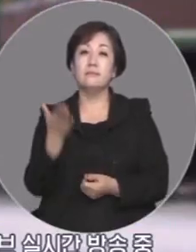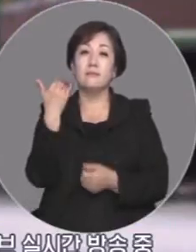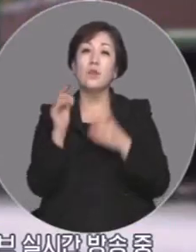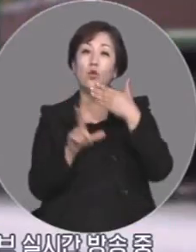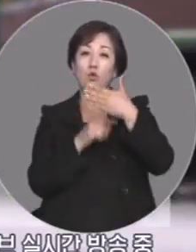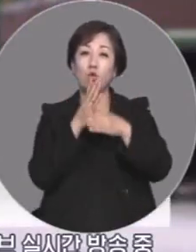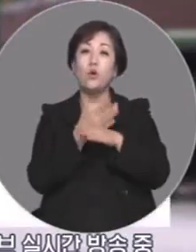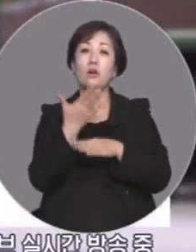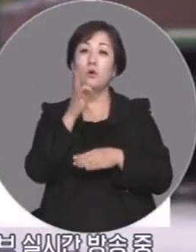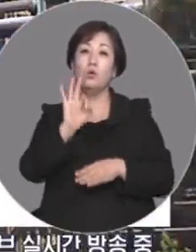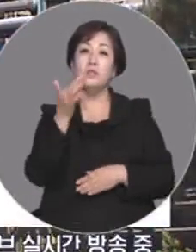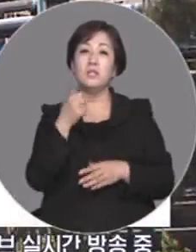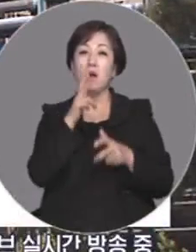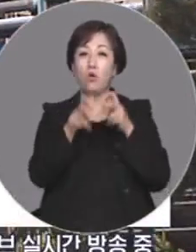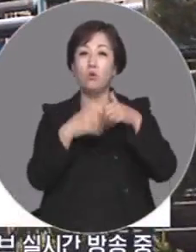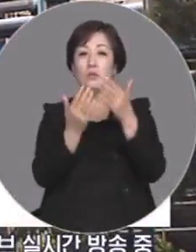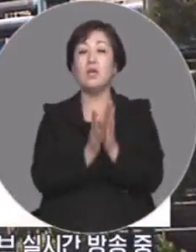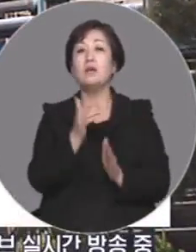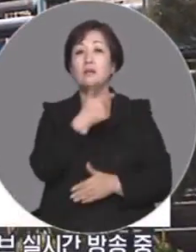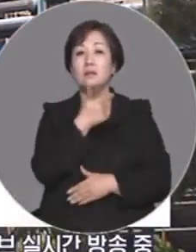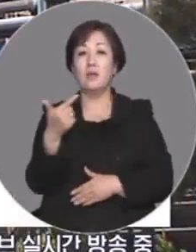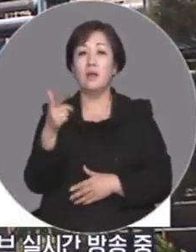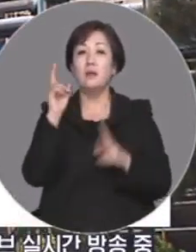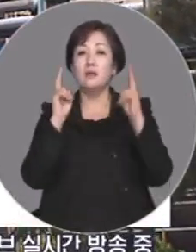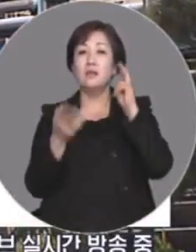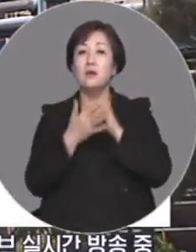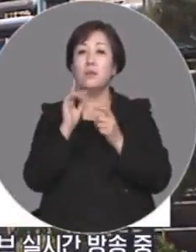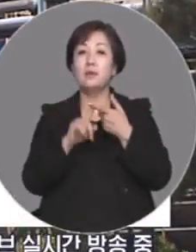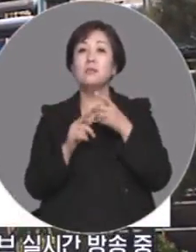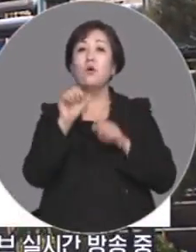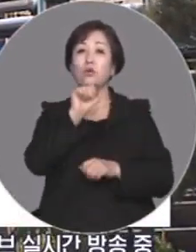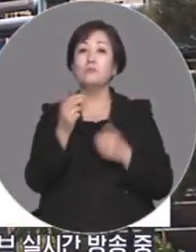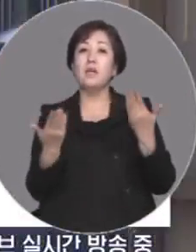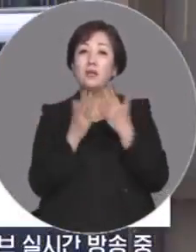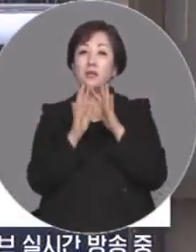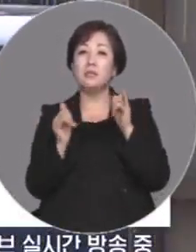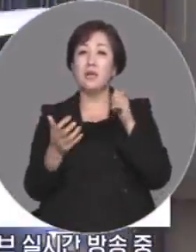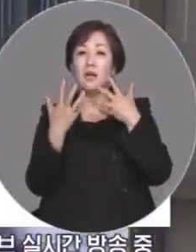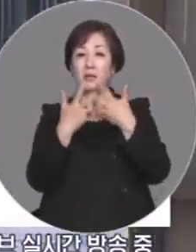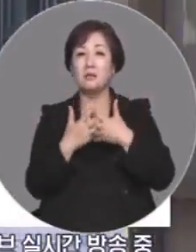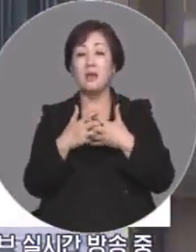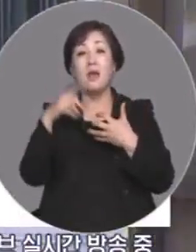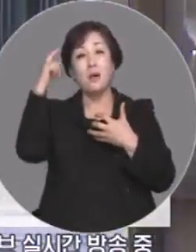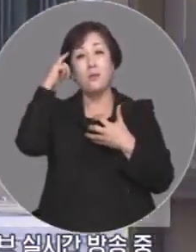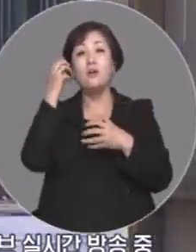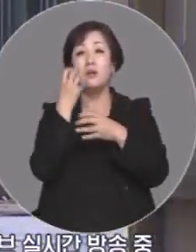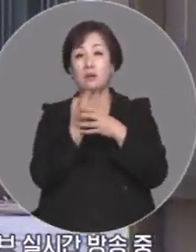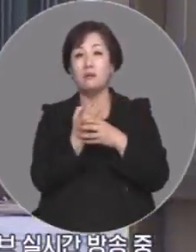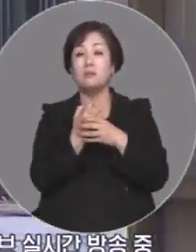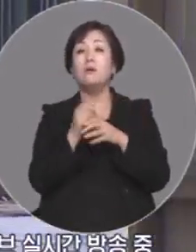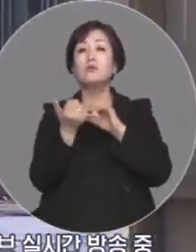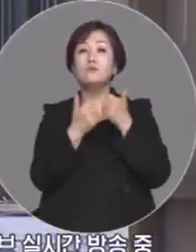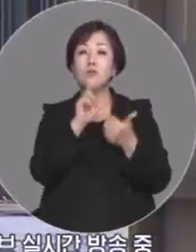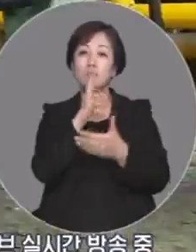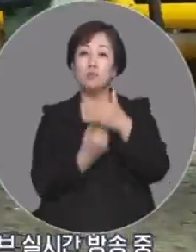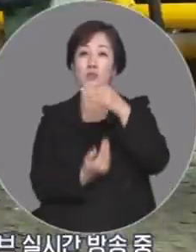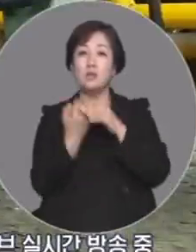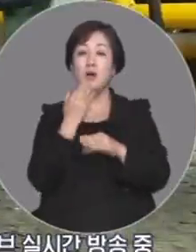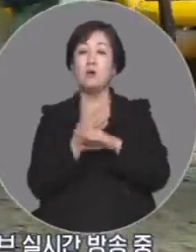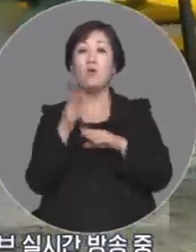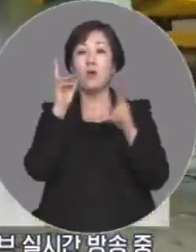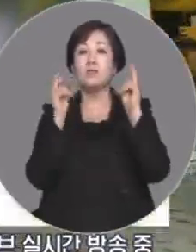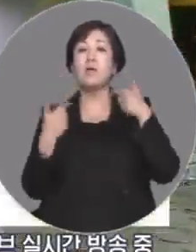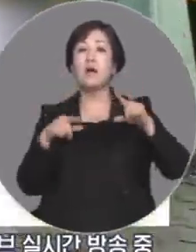지난해 9월 온상공단의 한 대기업에서 주조 작업을 하던 50대 근로자가 기계에 머리가 끼어 숨졌습니다. 이 회사를